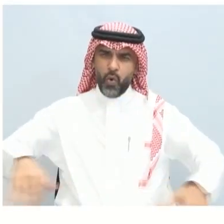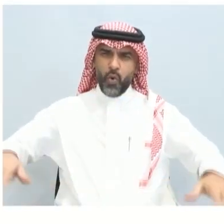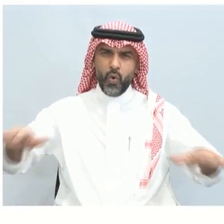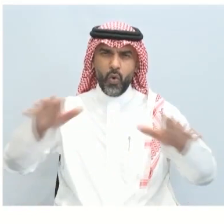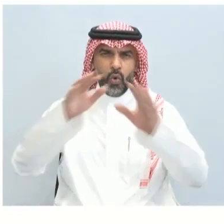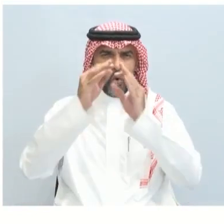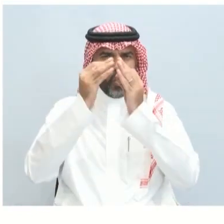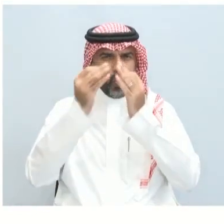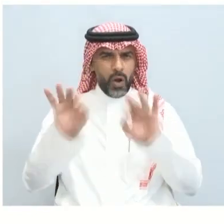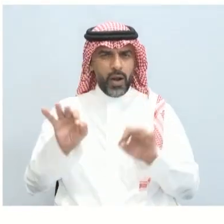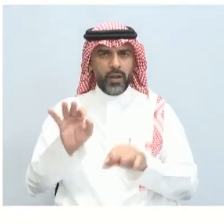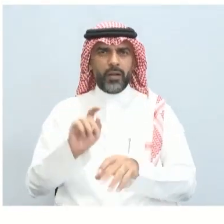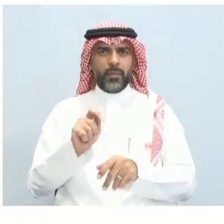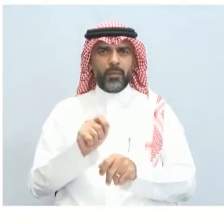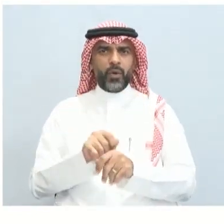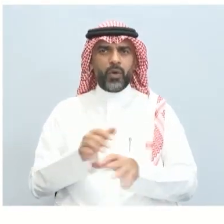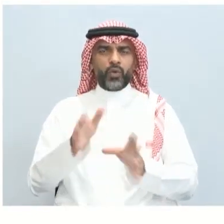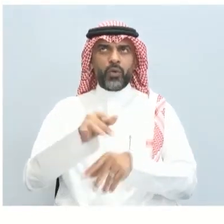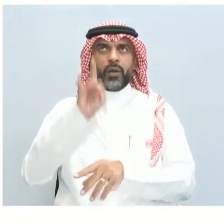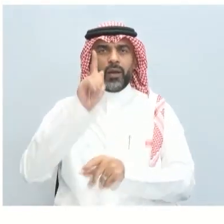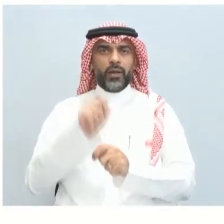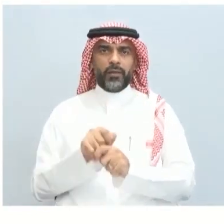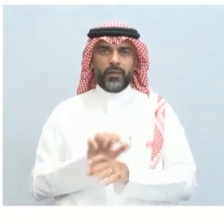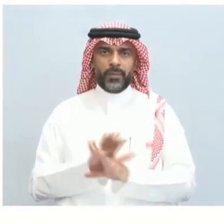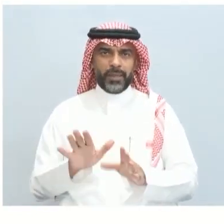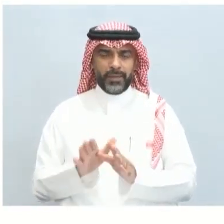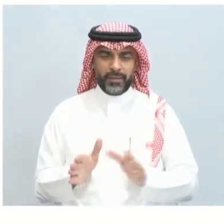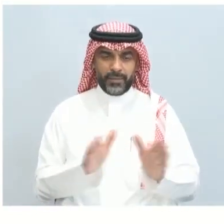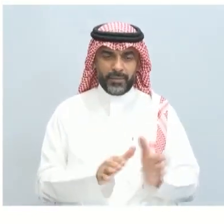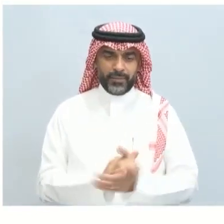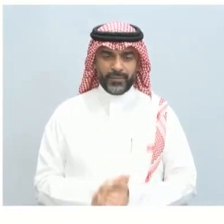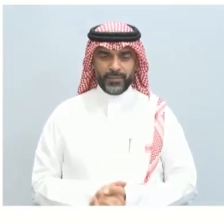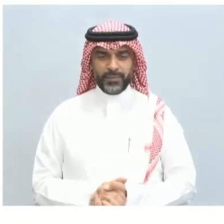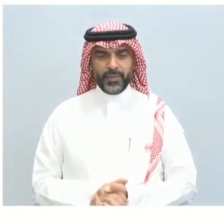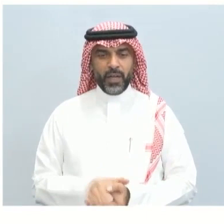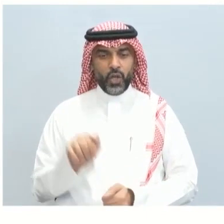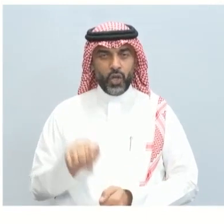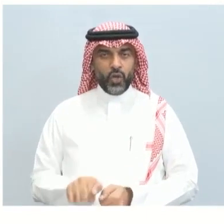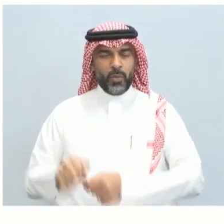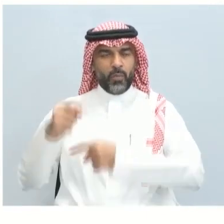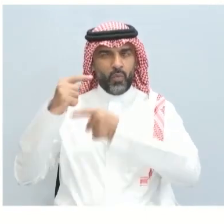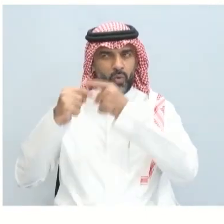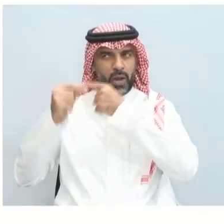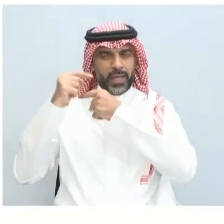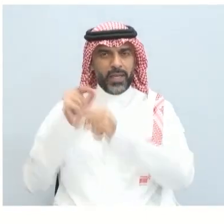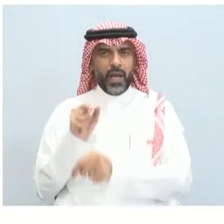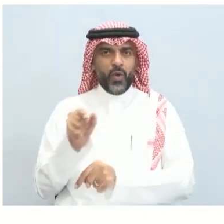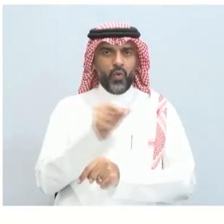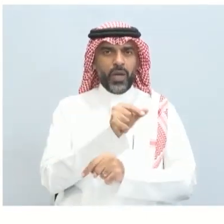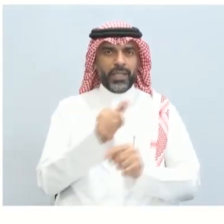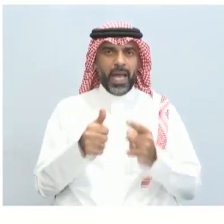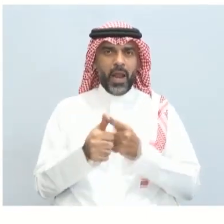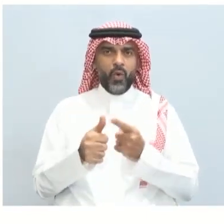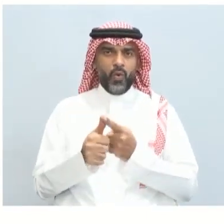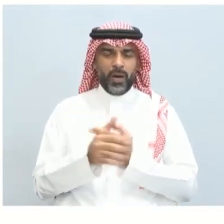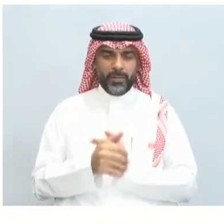اليوم باذن الله نراجع ما تناولنا في الوحده كامله حتى ننتقل الى الوحده التاليه ونتكلم